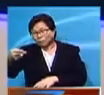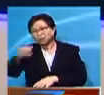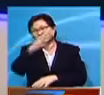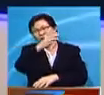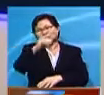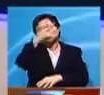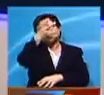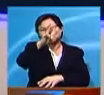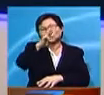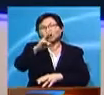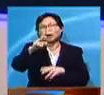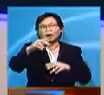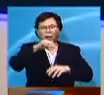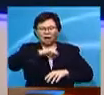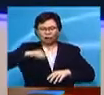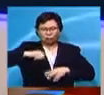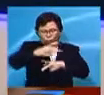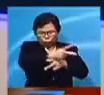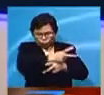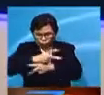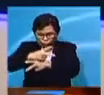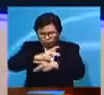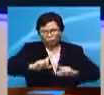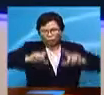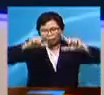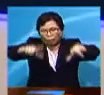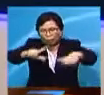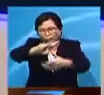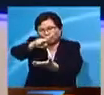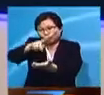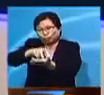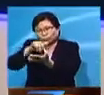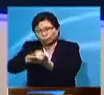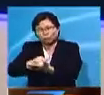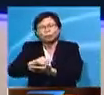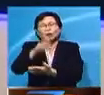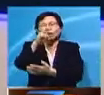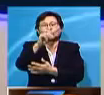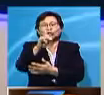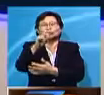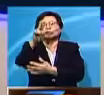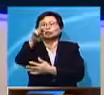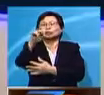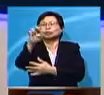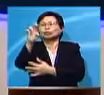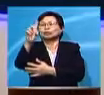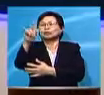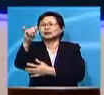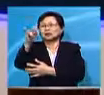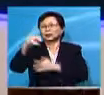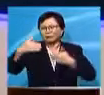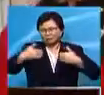1 anggota rondaan ditempatkan di pusat berkenaan nordin Hamid ada